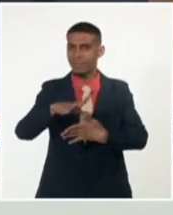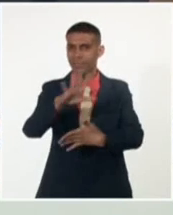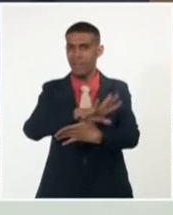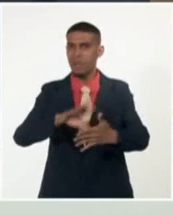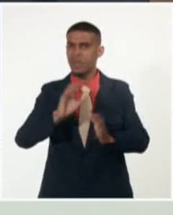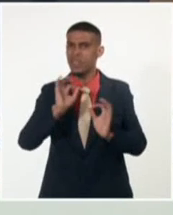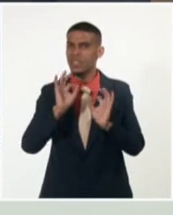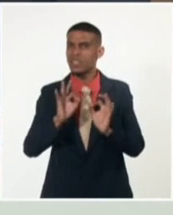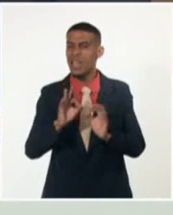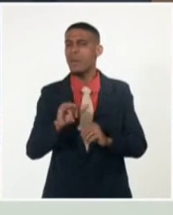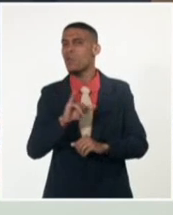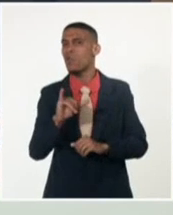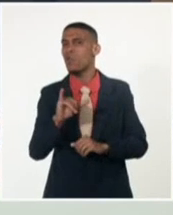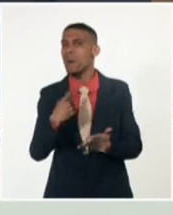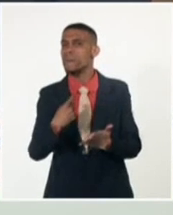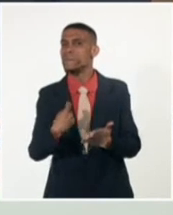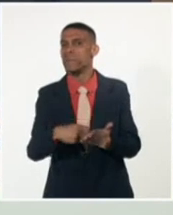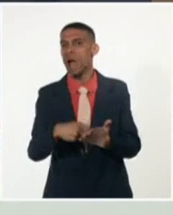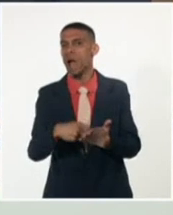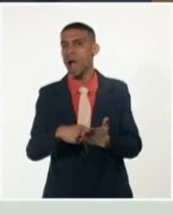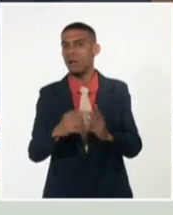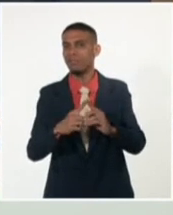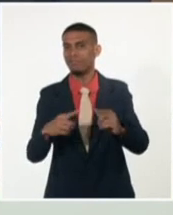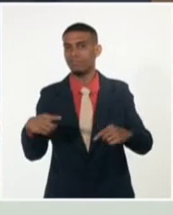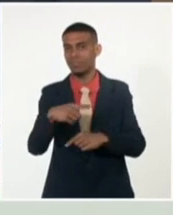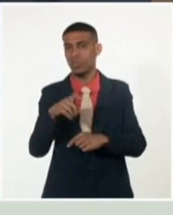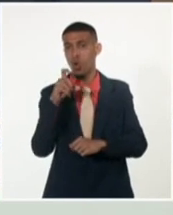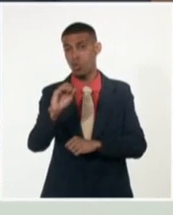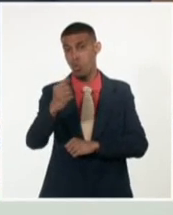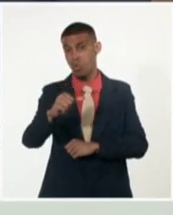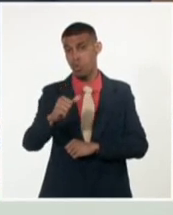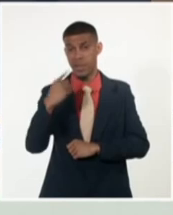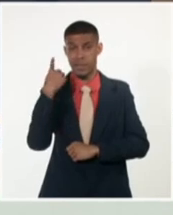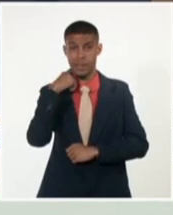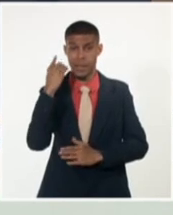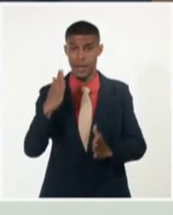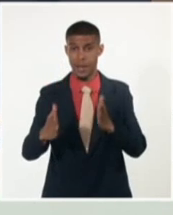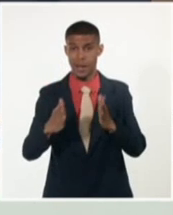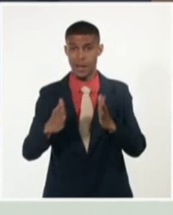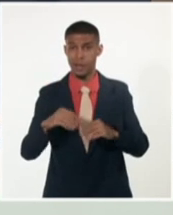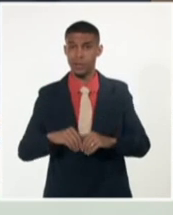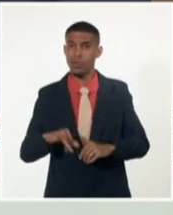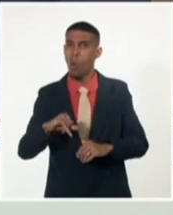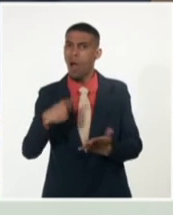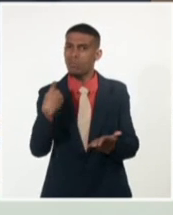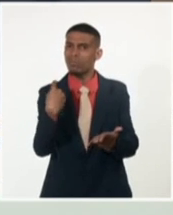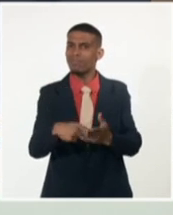externa prácticamente duplicarse en los últimos 10 años, los que han debido gastar